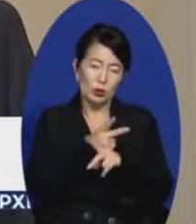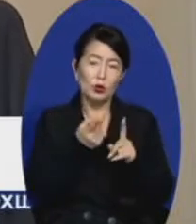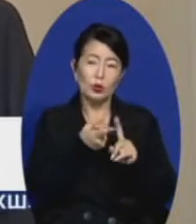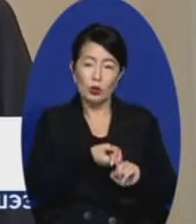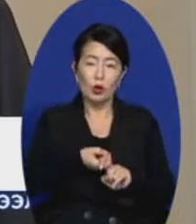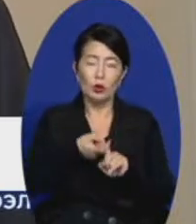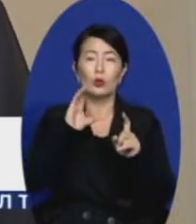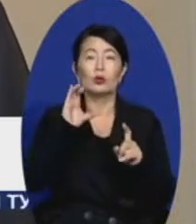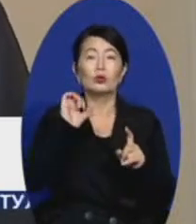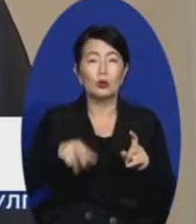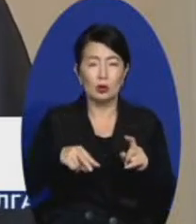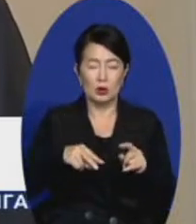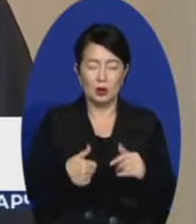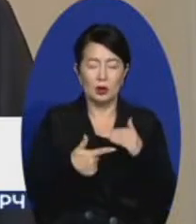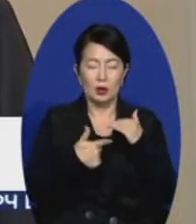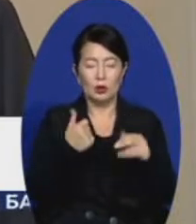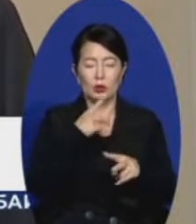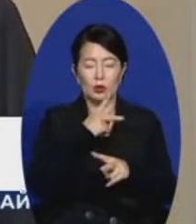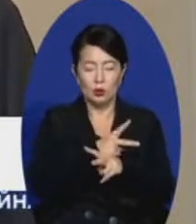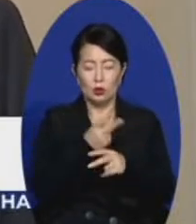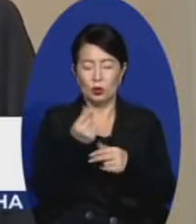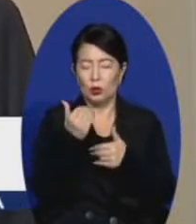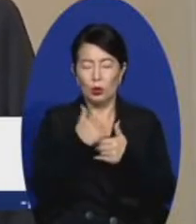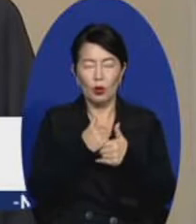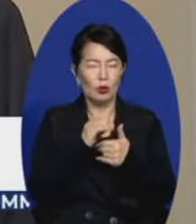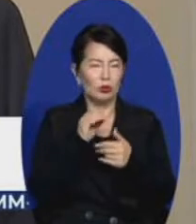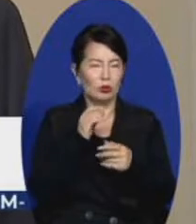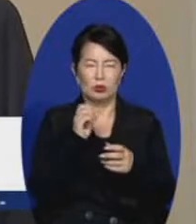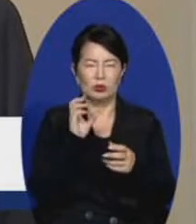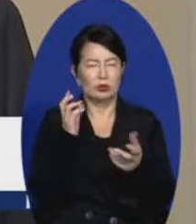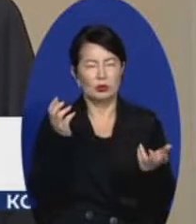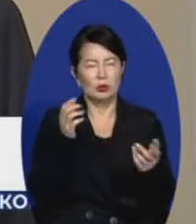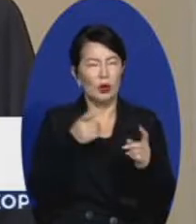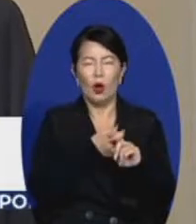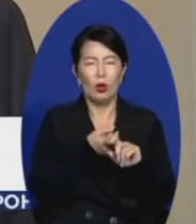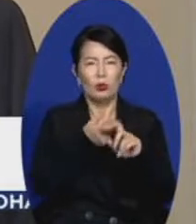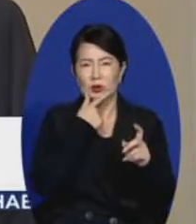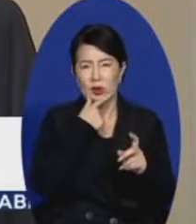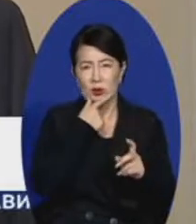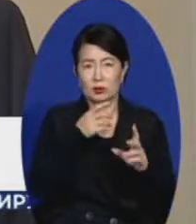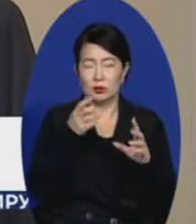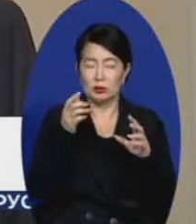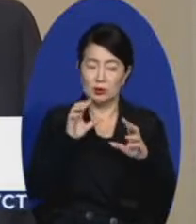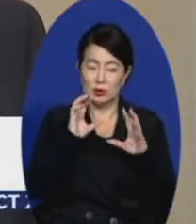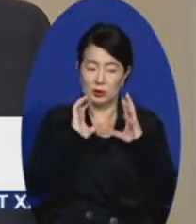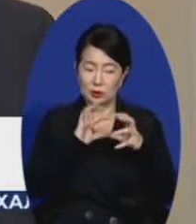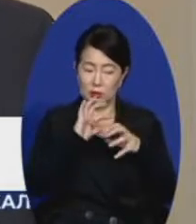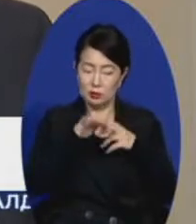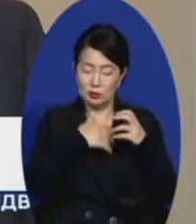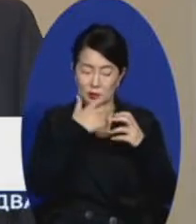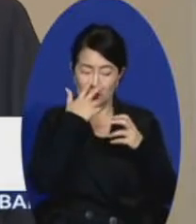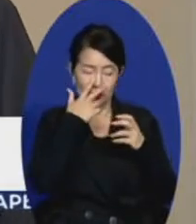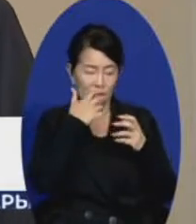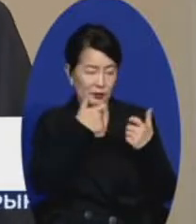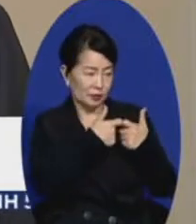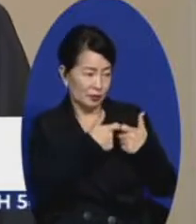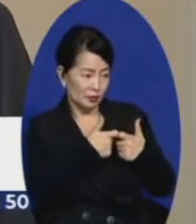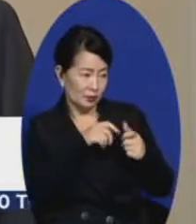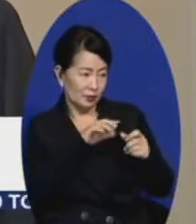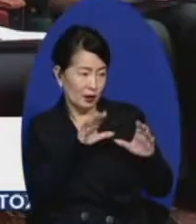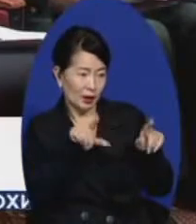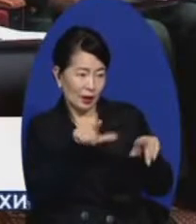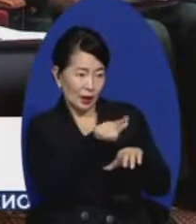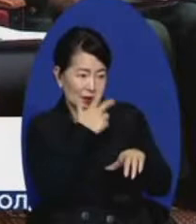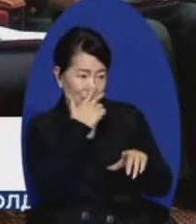ул үүдэг татврын хувь хөрөнгө оруулалтын хувьдаа уялддаггүй. А тэгэхээр дэлхийд даяараа хөрөнгө оруулсан аль таатай бүс нутгийг улс орныг сонгож